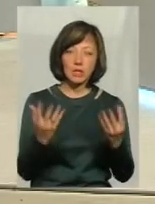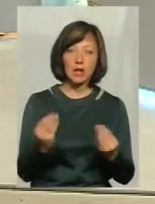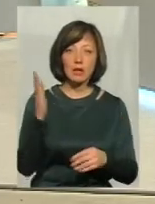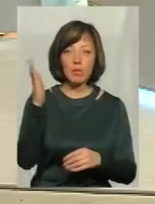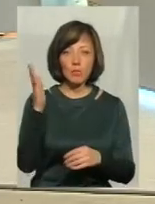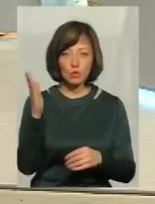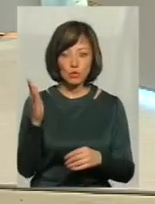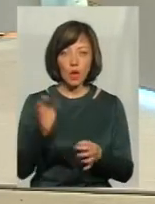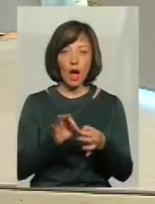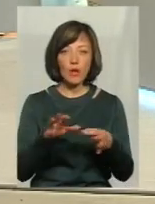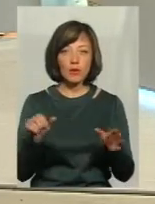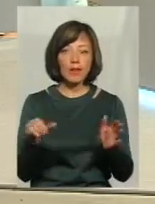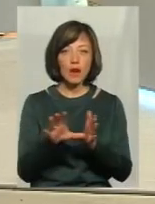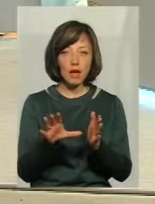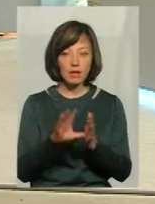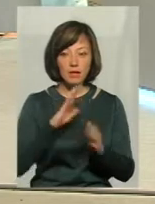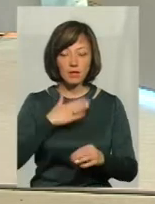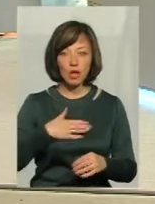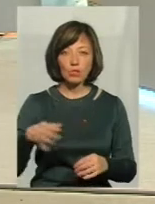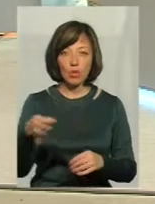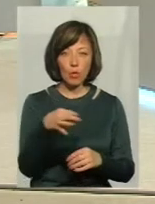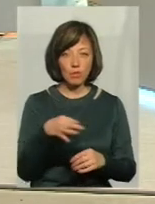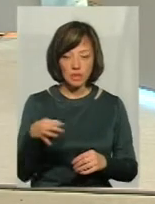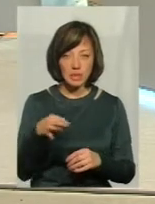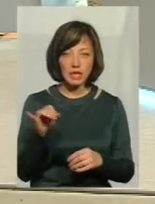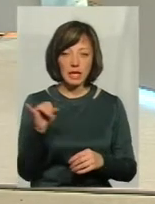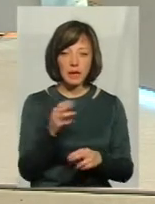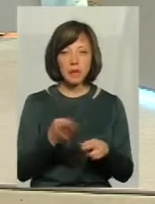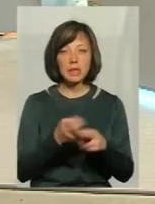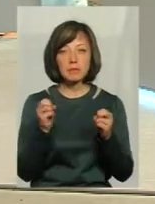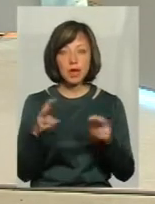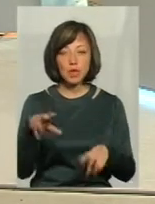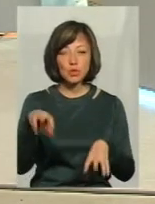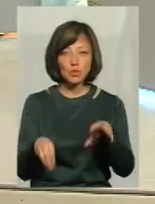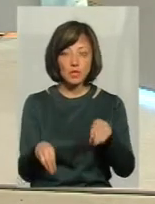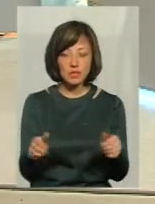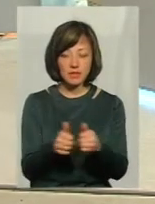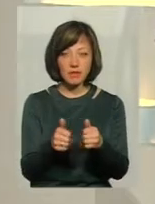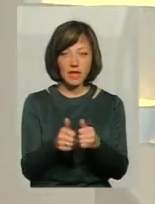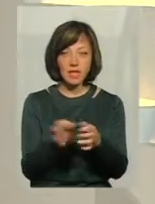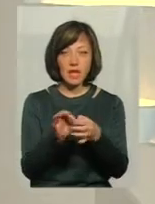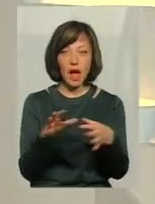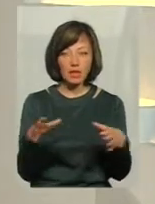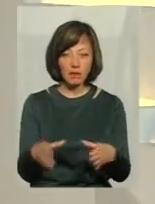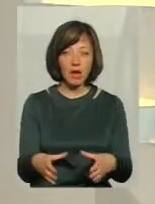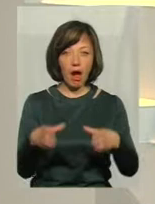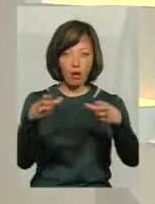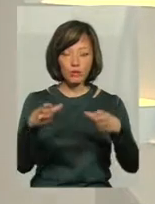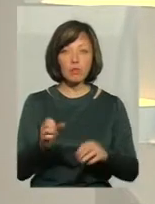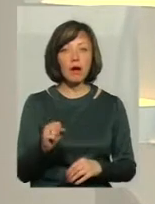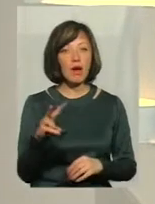майбутнього атомної енергетики в нашій області, та й стосовно безпеки, сусідства, власне, з ядерними реакторами.